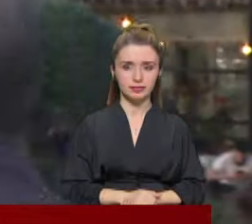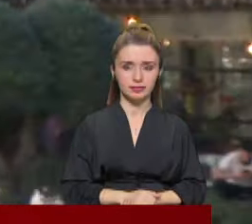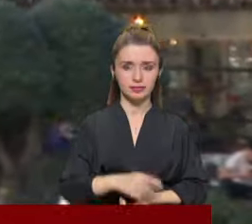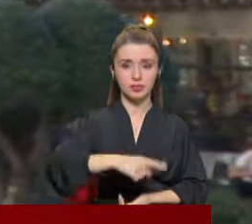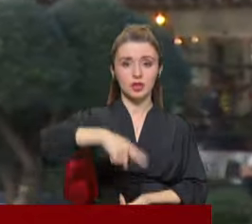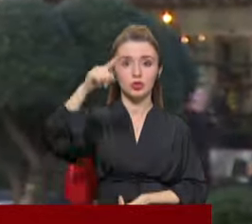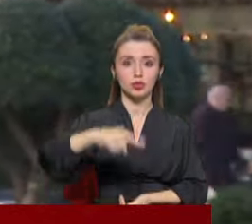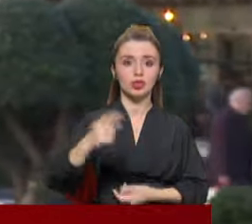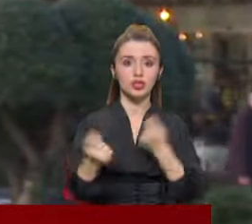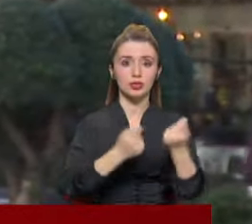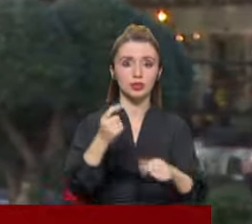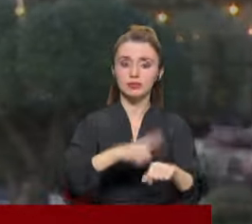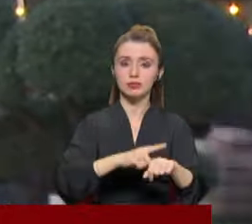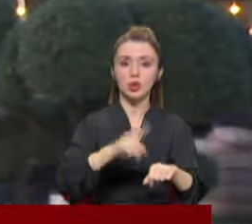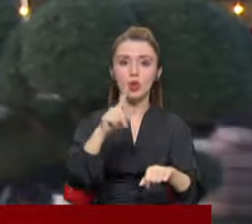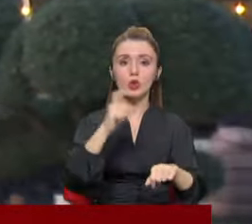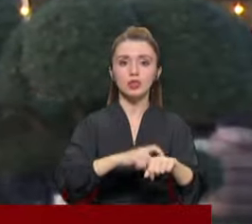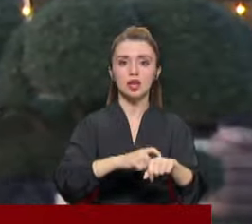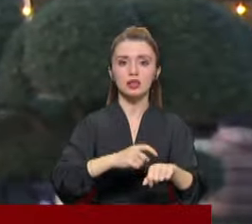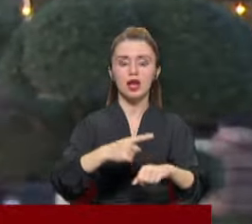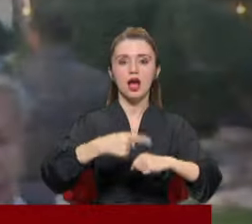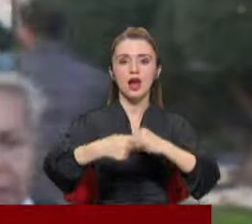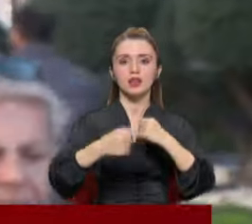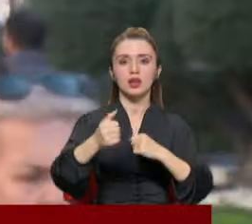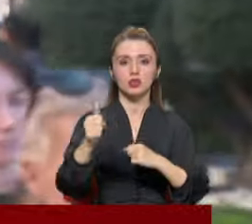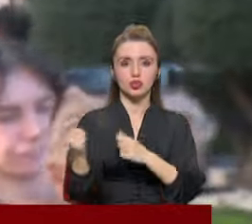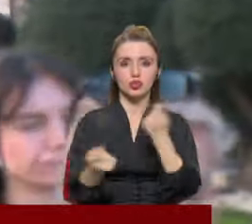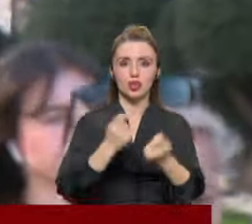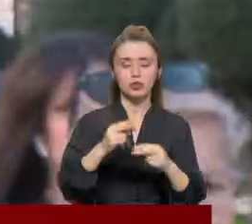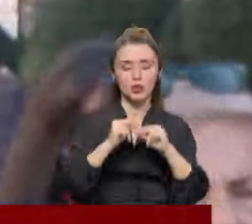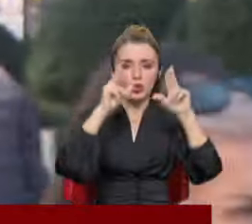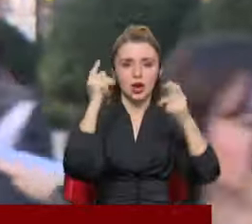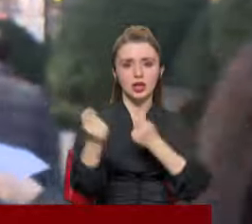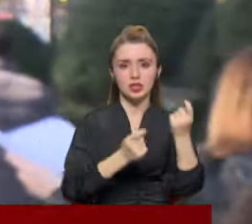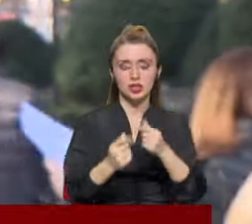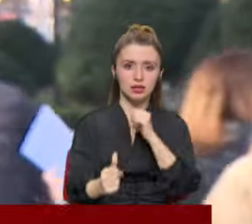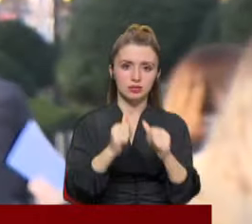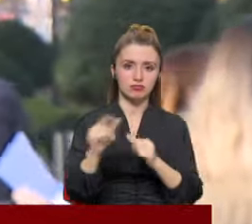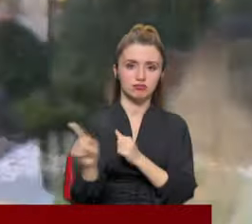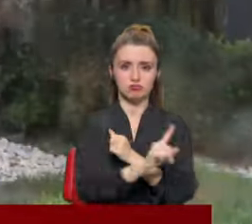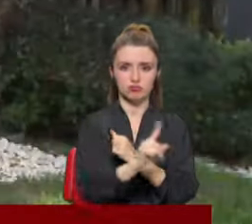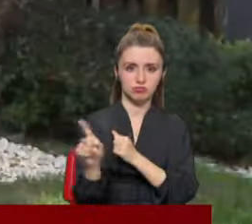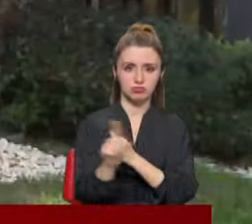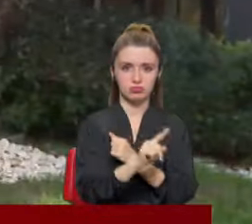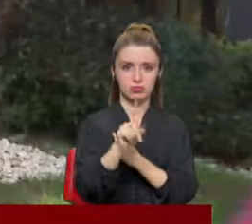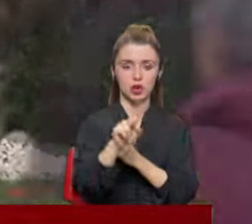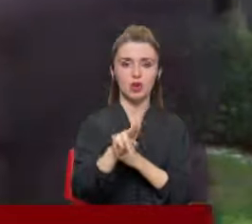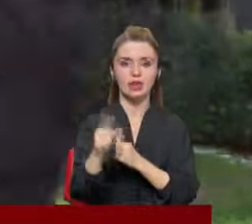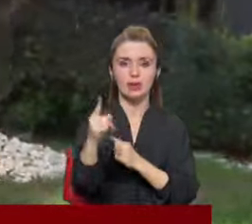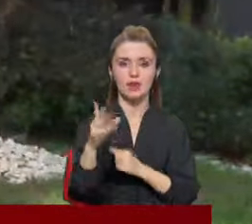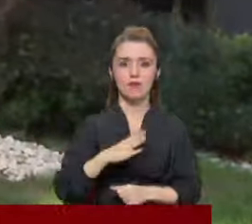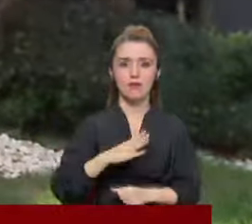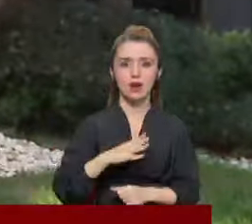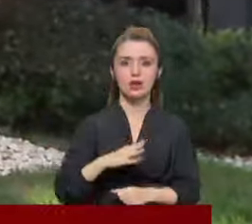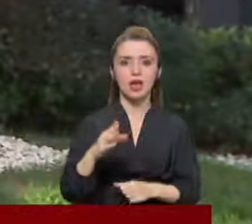Günde kaç saat çalışıyorsunuz? 10 saat. Haftanın 6 günü çalışıyorum. Uyanıyorum, işe gidiyorum. Akşama gelip geri uyuyorum. 17 bin 2 lira para alıyor. 8